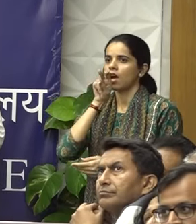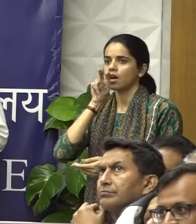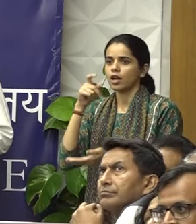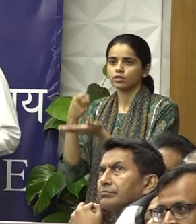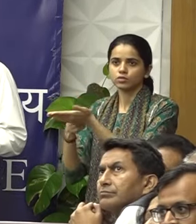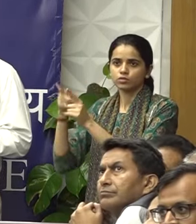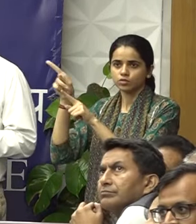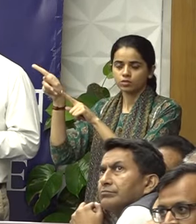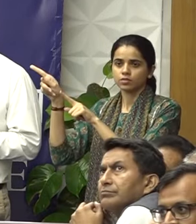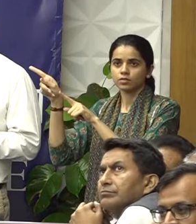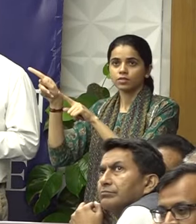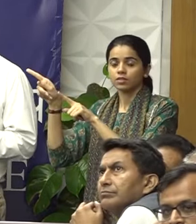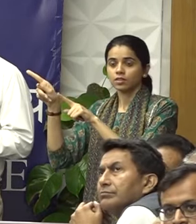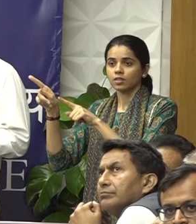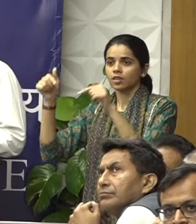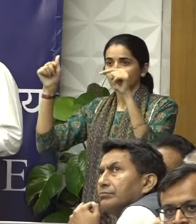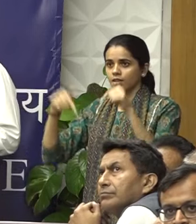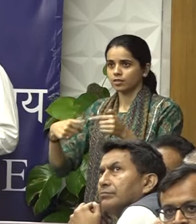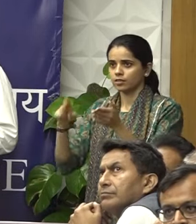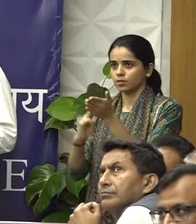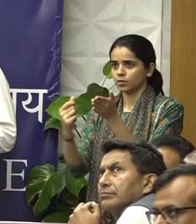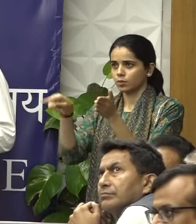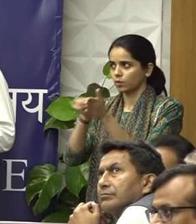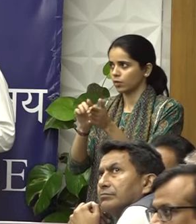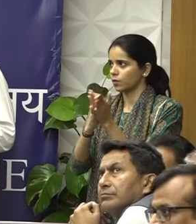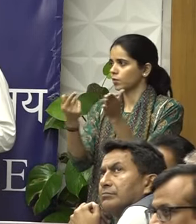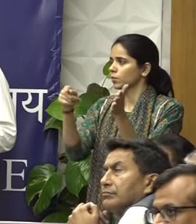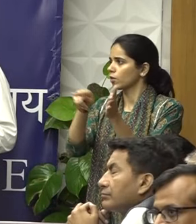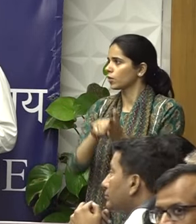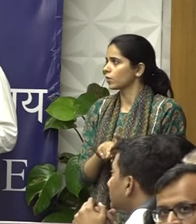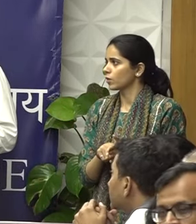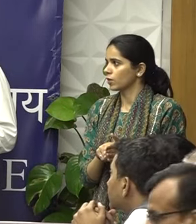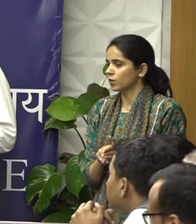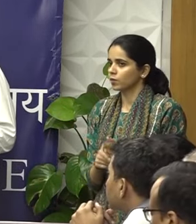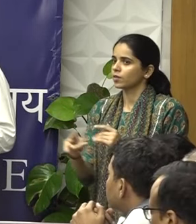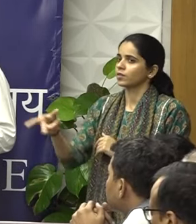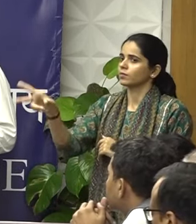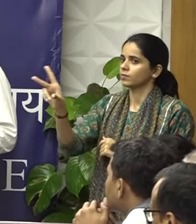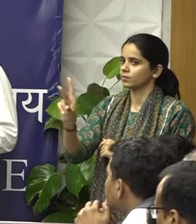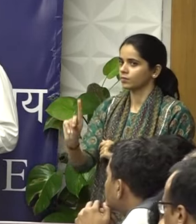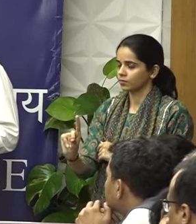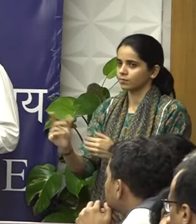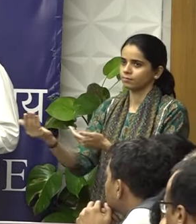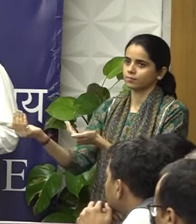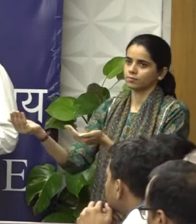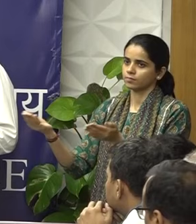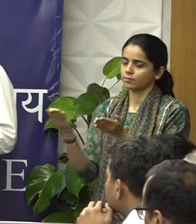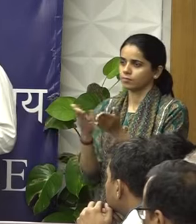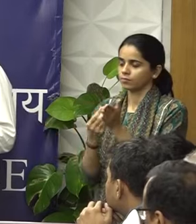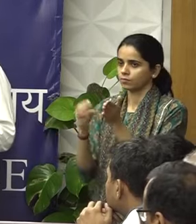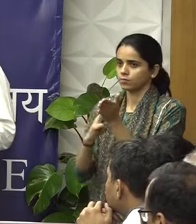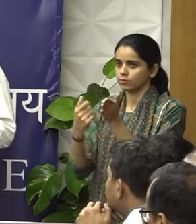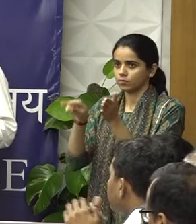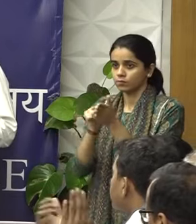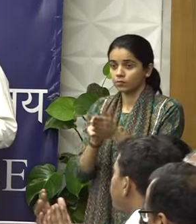दिशा आज समझौता ज्ञापन पर हस्ताक्षर कर रही है। हम आपको पुनः मंच पर आमंत्रण देते हैं सर।